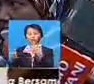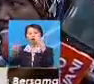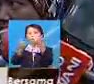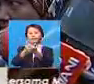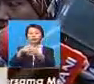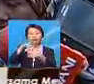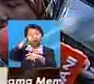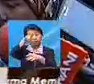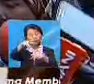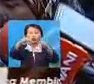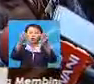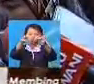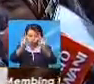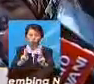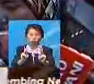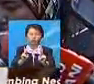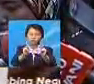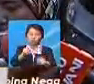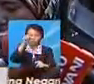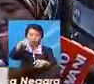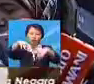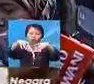dikebumikan. Semua